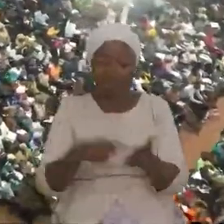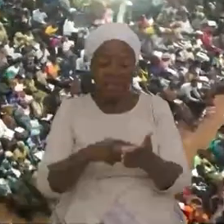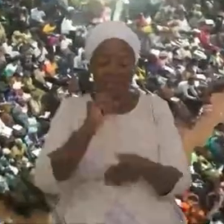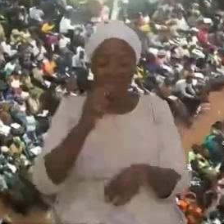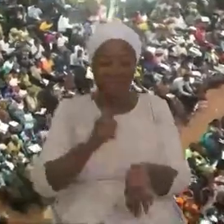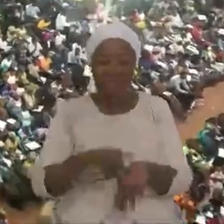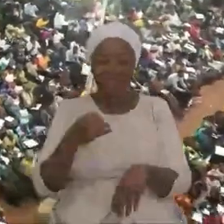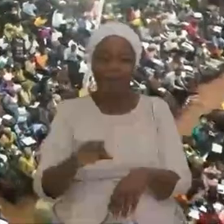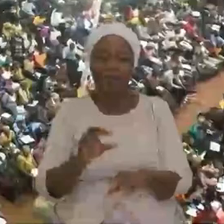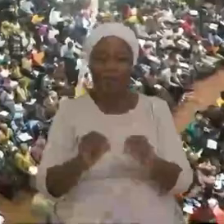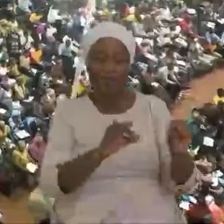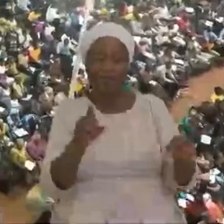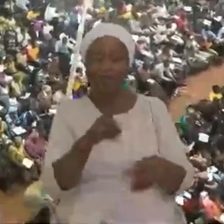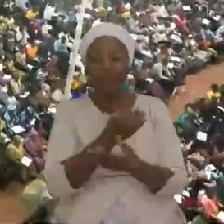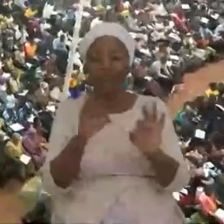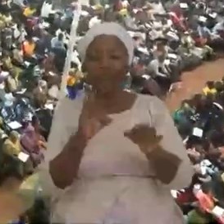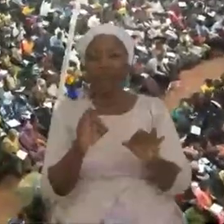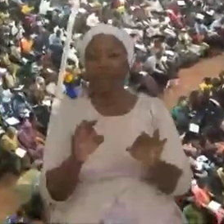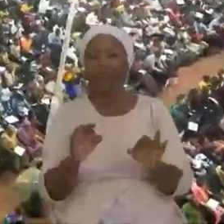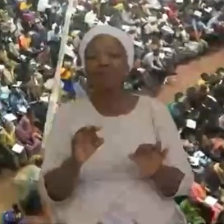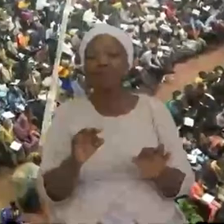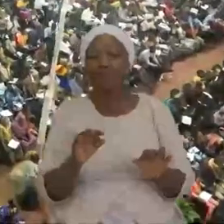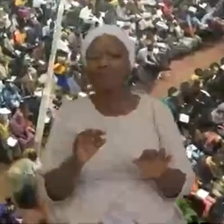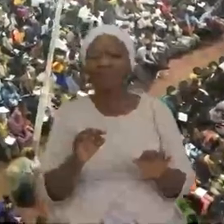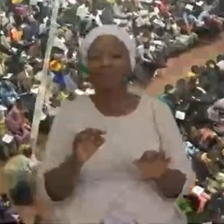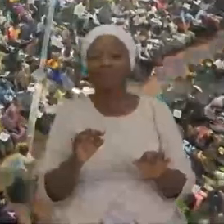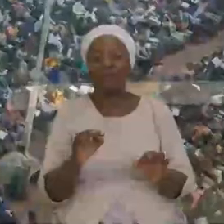Voici l'heure de ta libération.